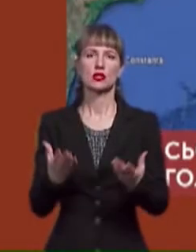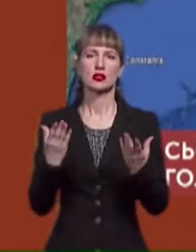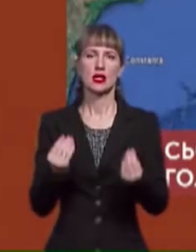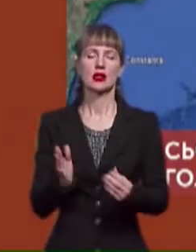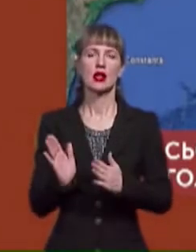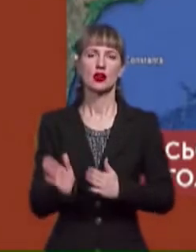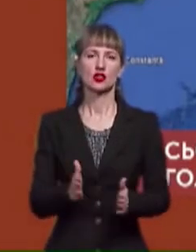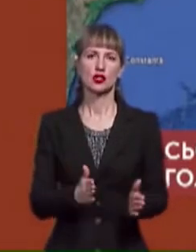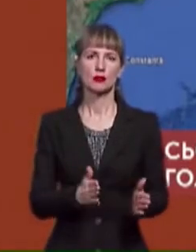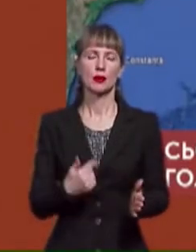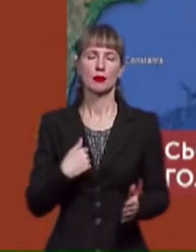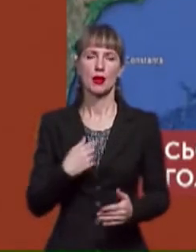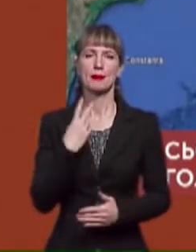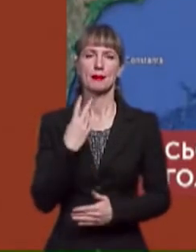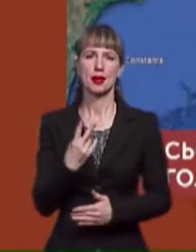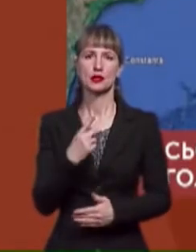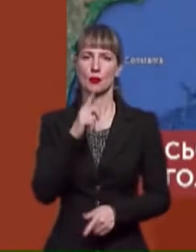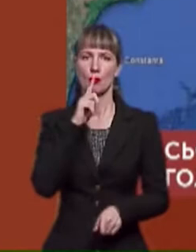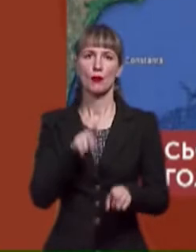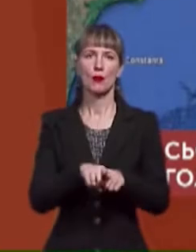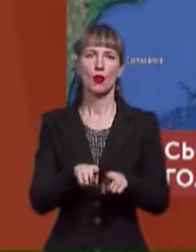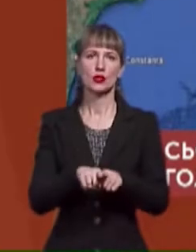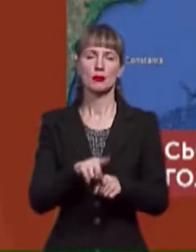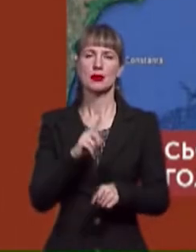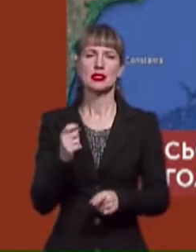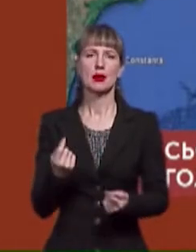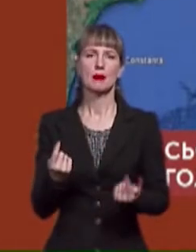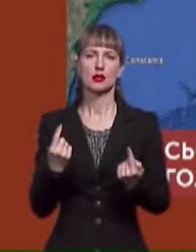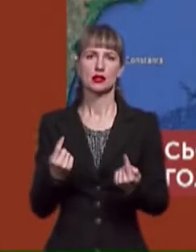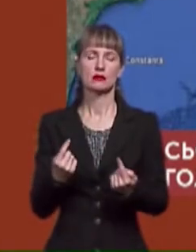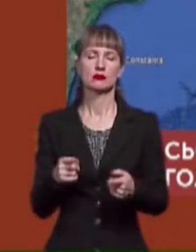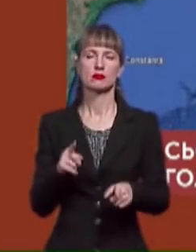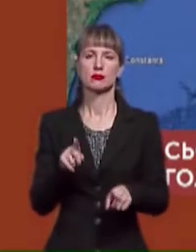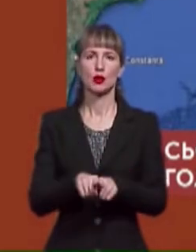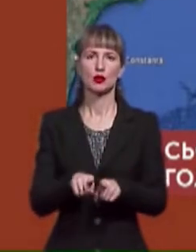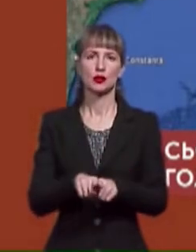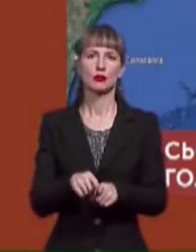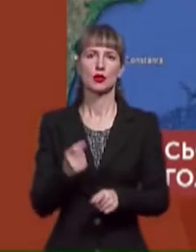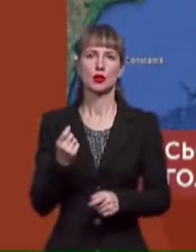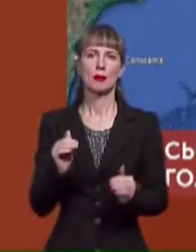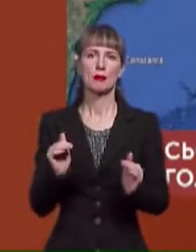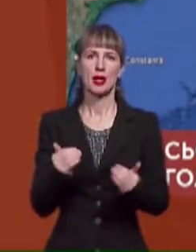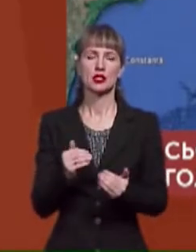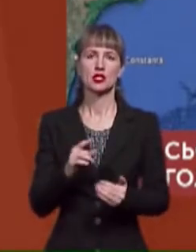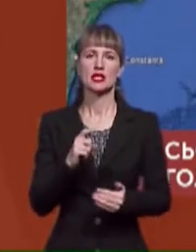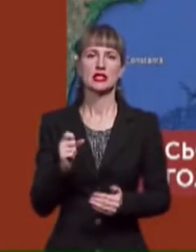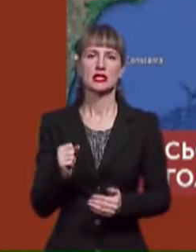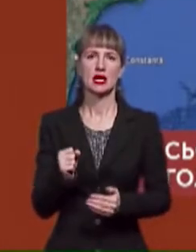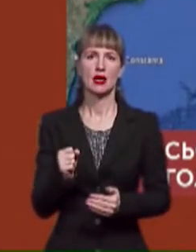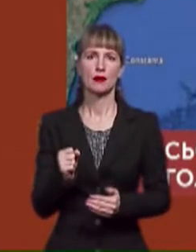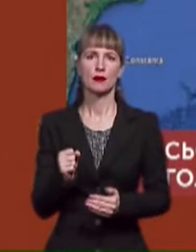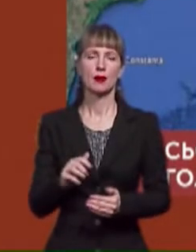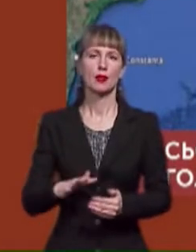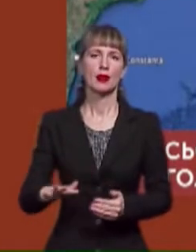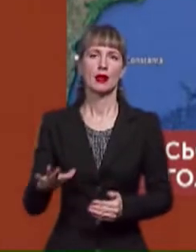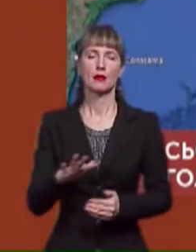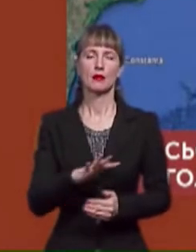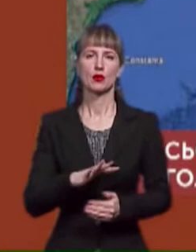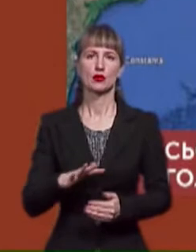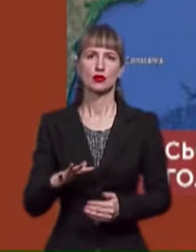режимі. Ми бачили подібні за масштабами, або майже подібні, трохи менші за площаддю